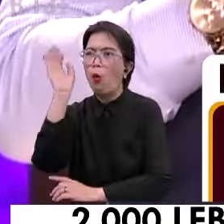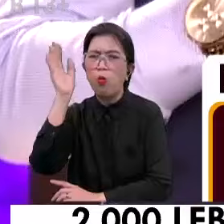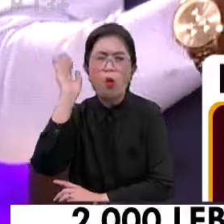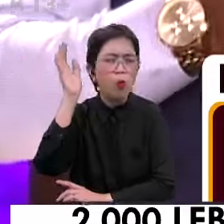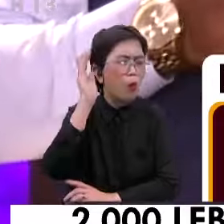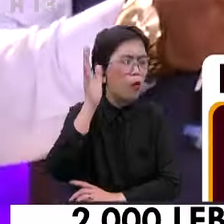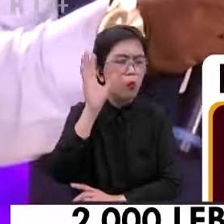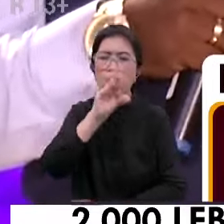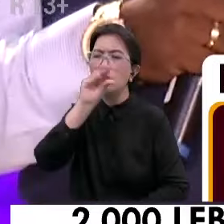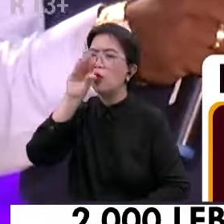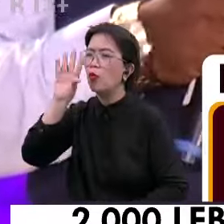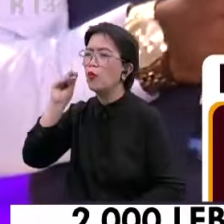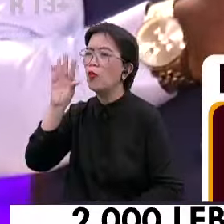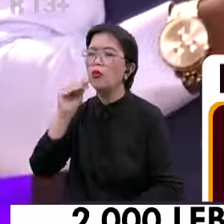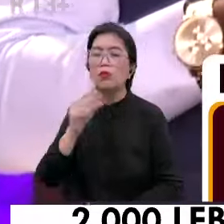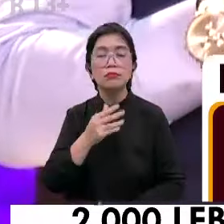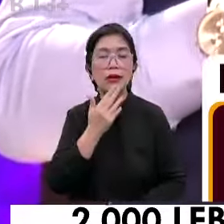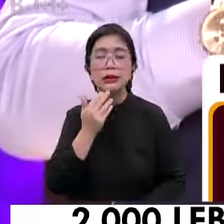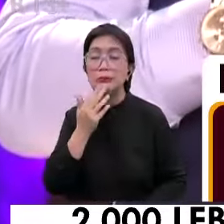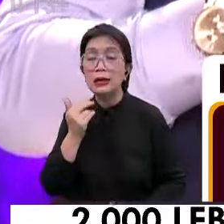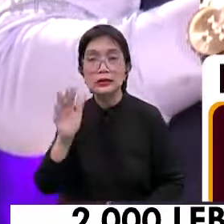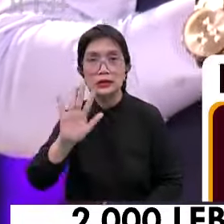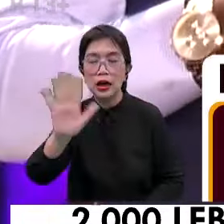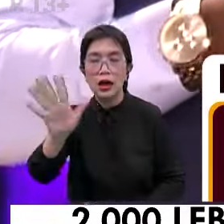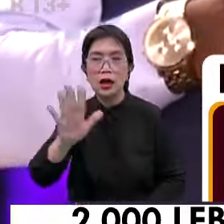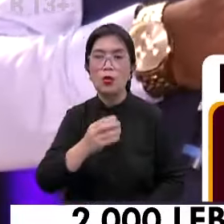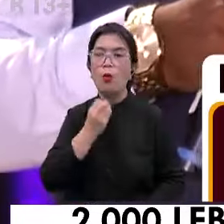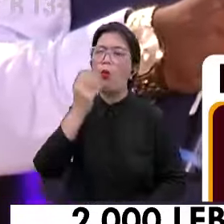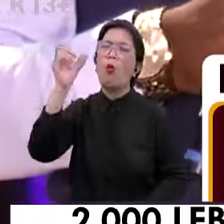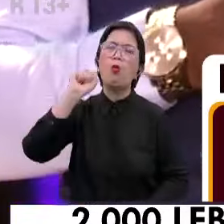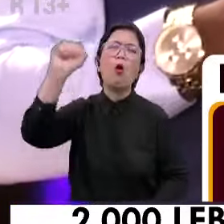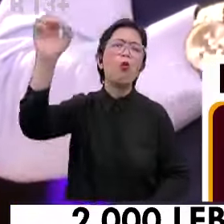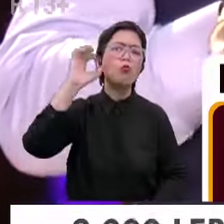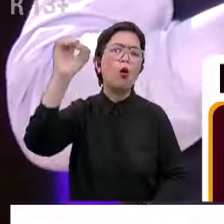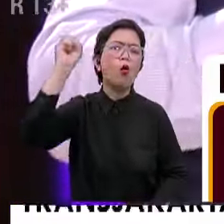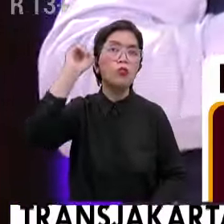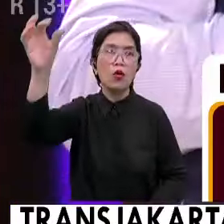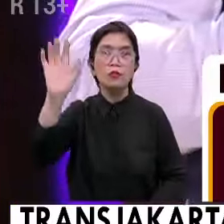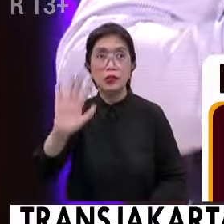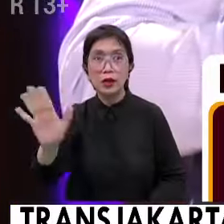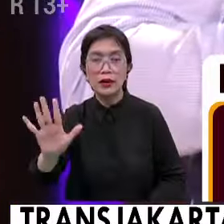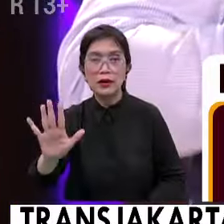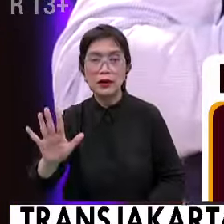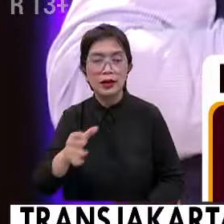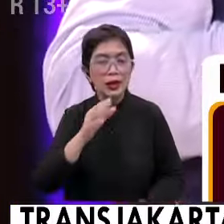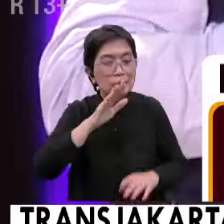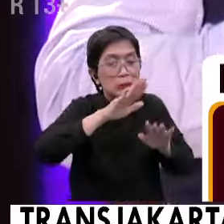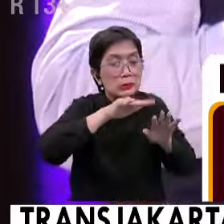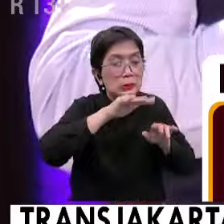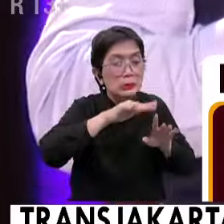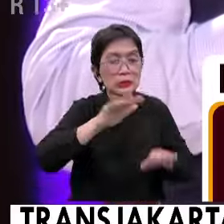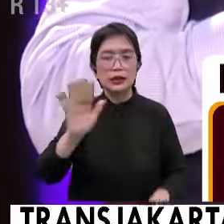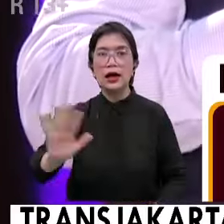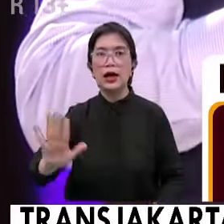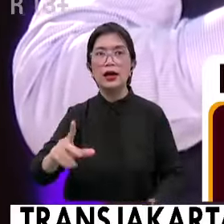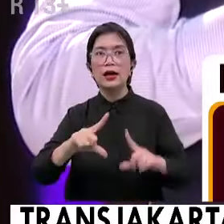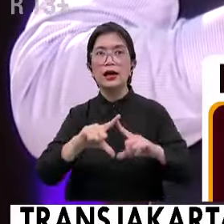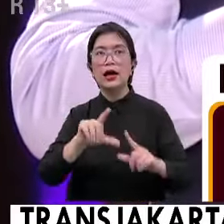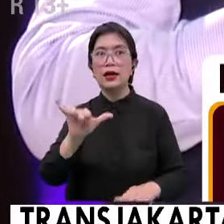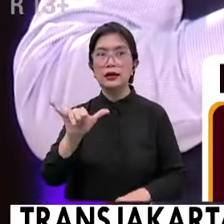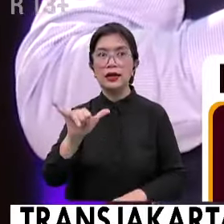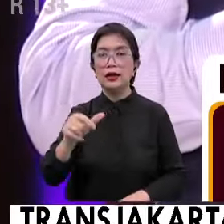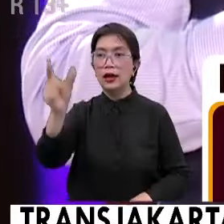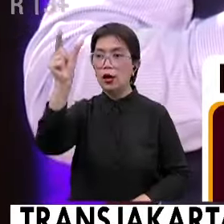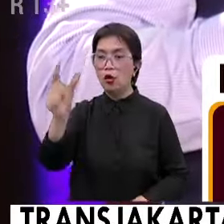dengan kata-kata manis atau suara lantang, bahkan bujuk rayuan. AY adalah orang